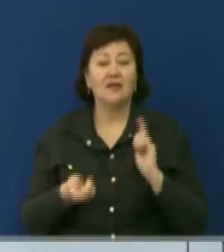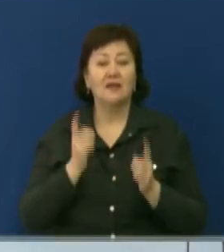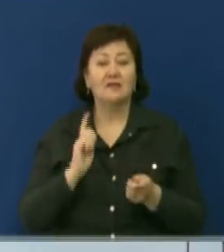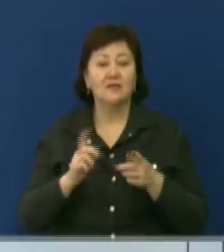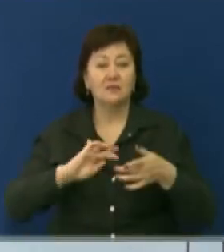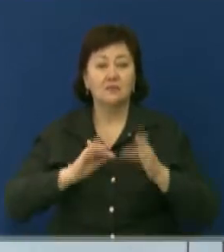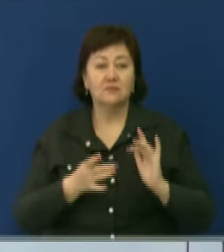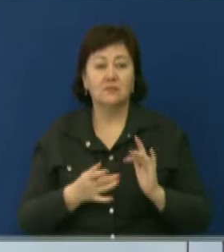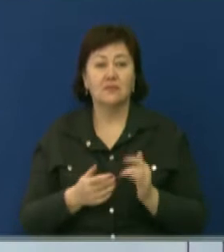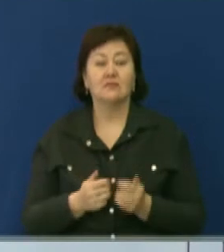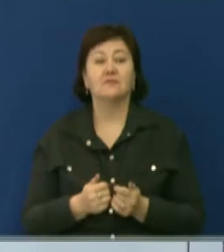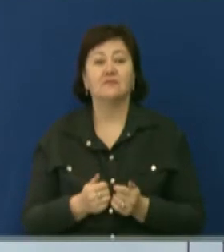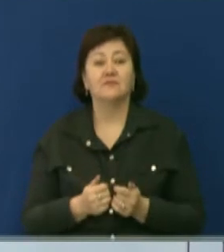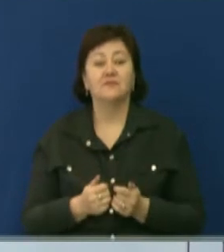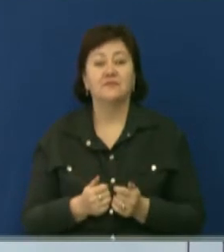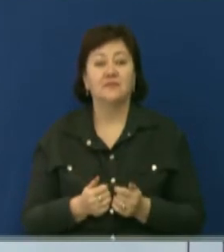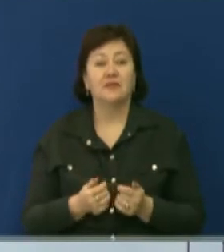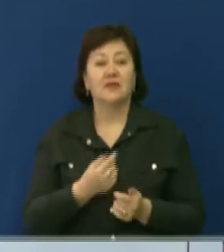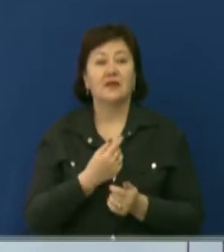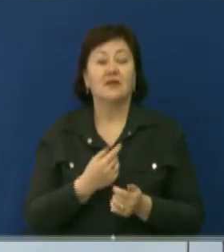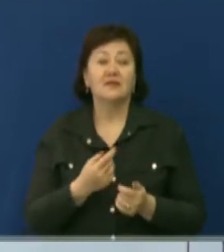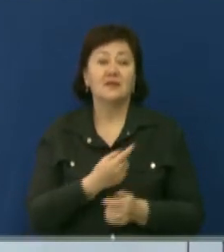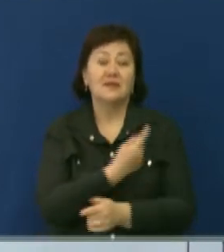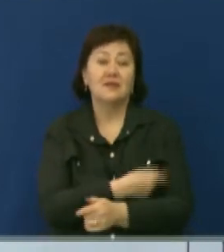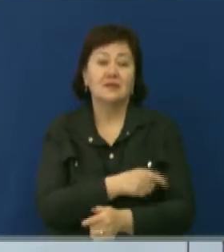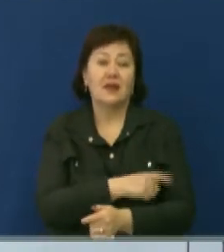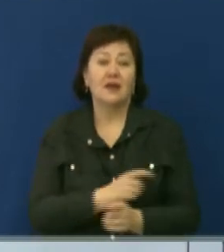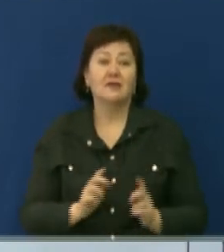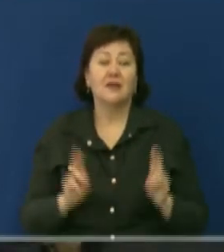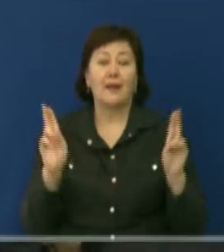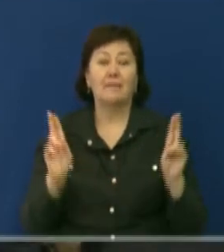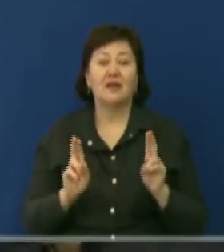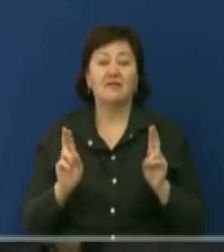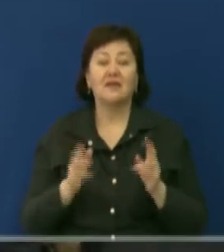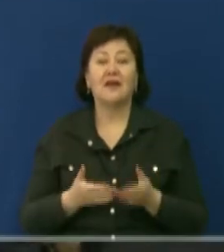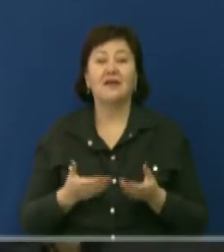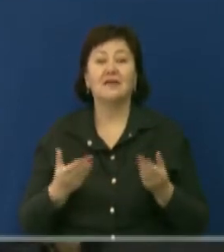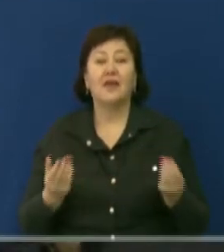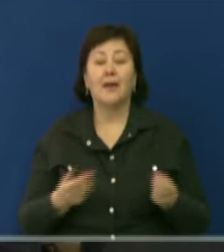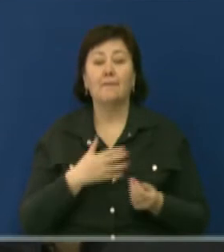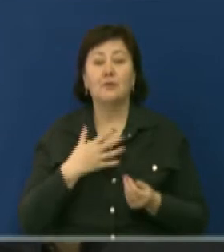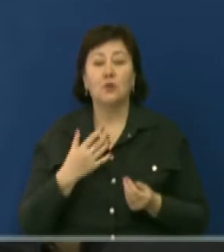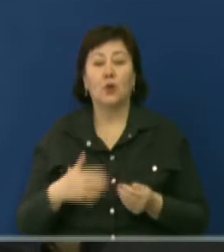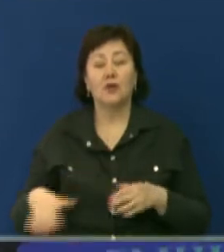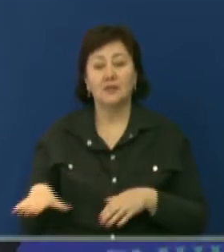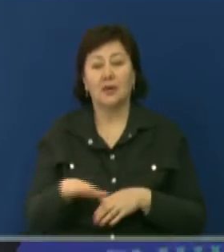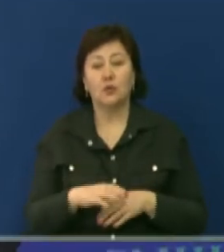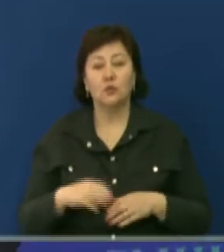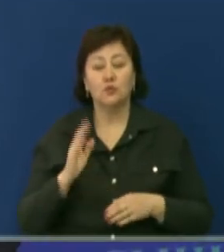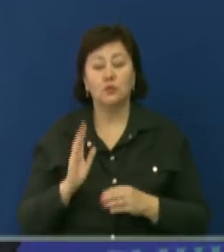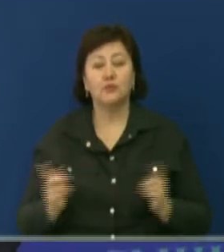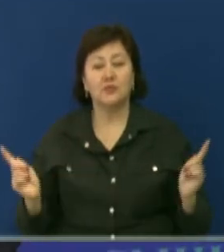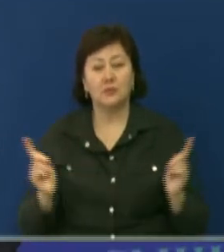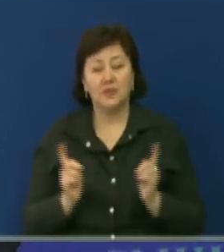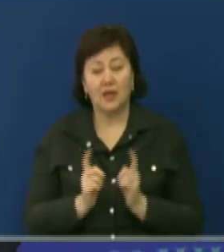құжат ертеңнен бастап күшіне енеді. Санитарлық талаптар бірінші кезекте адамдар көп жиналатын орындарда күшейтіледі. Оған базар, сауда